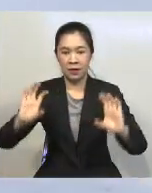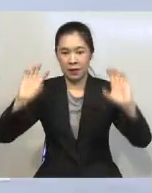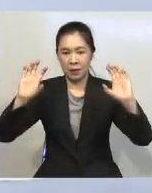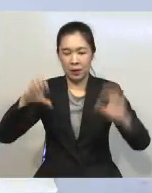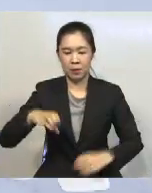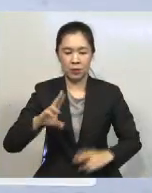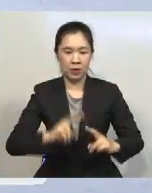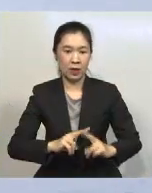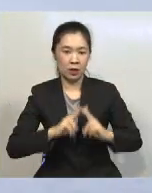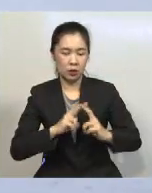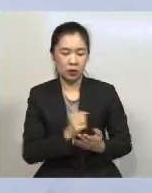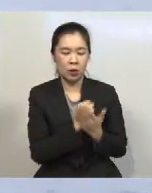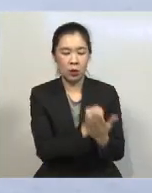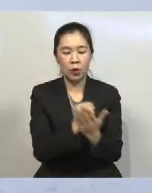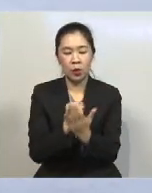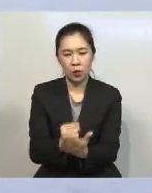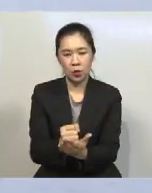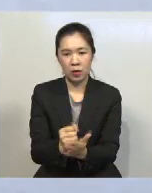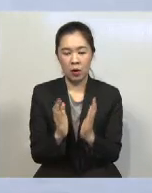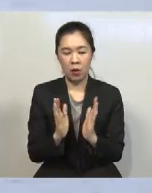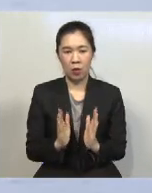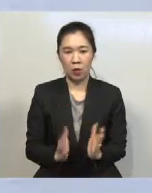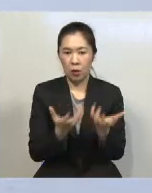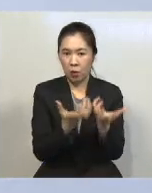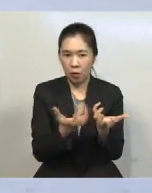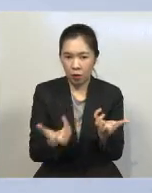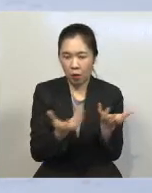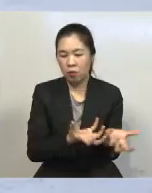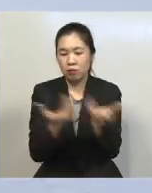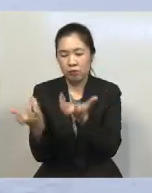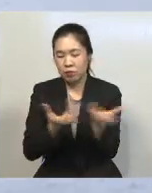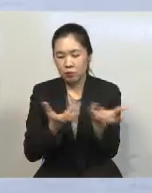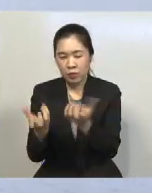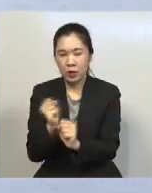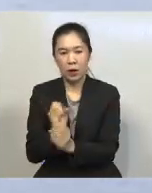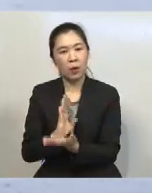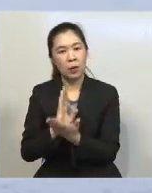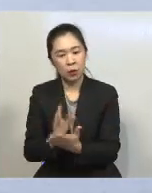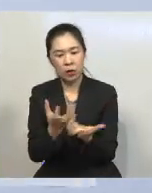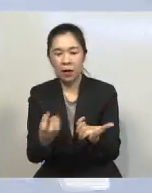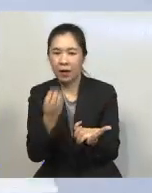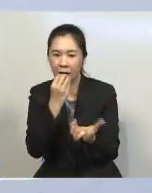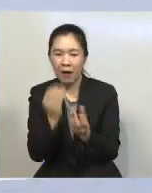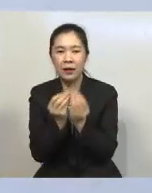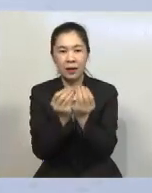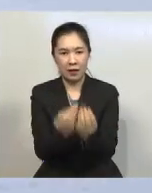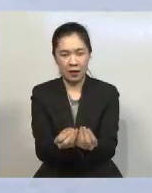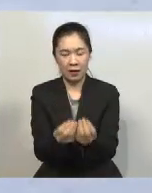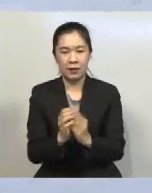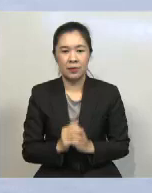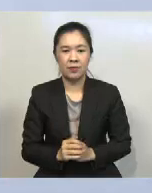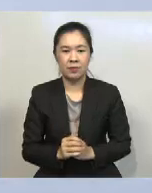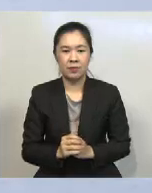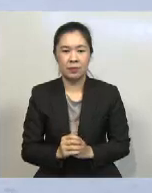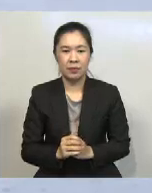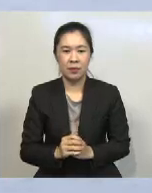การช่วยเหลือผู้ประสบภัยนะครับทั้งการอพยพขนย้ายสิ่งของรวมถึงการบริจาคอาหารนำอาหารเข้ามานะครับโดยทางองค์การบริหารส่วนตำบลหรือเ